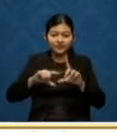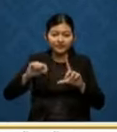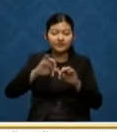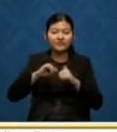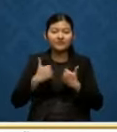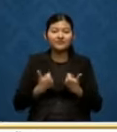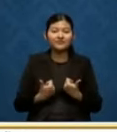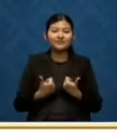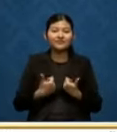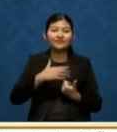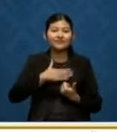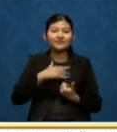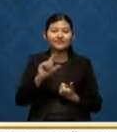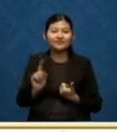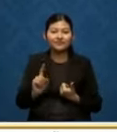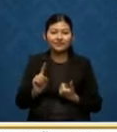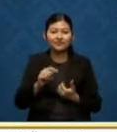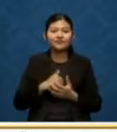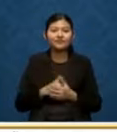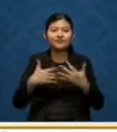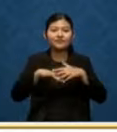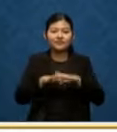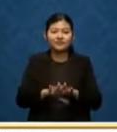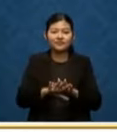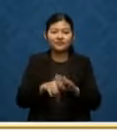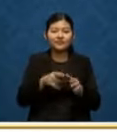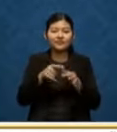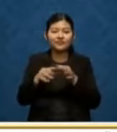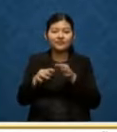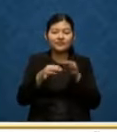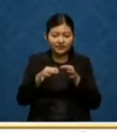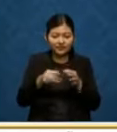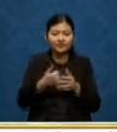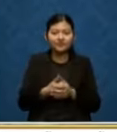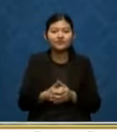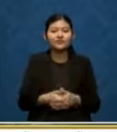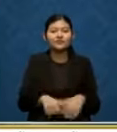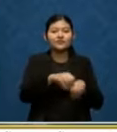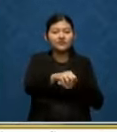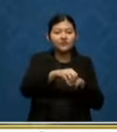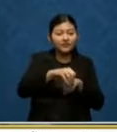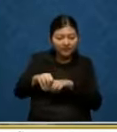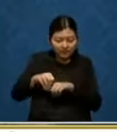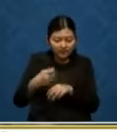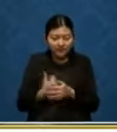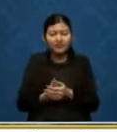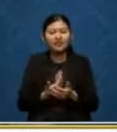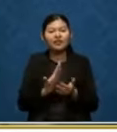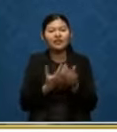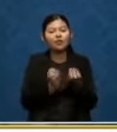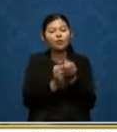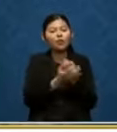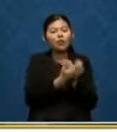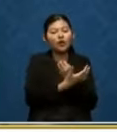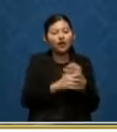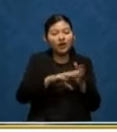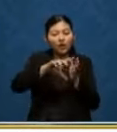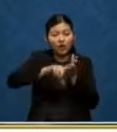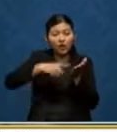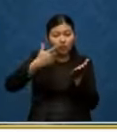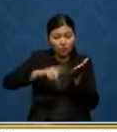วันนี้นะครับกระผมอ่าจะร่วมอภิปรายในญัตติอ่าราคาพืชผลทางการเกษตรตกต่ำนะครับโดยประเด็นที่ผม